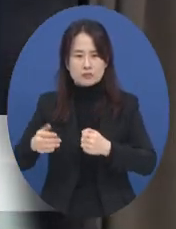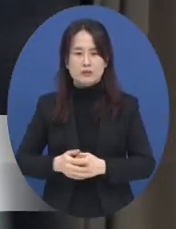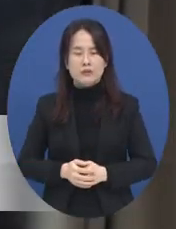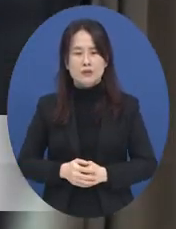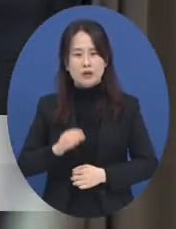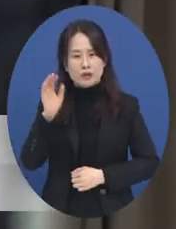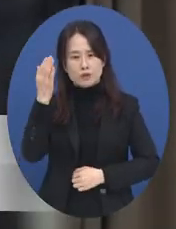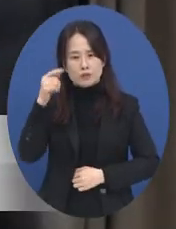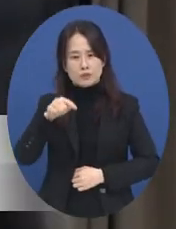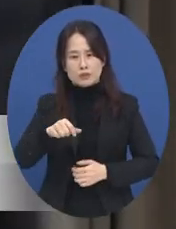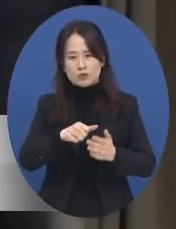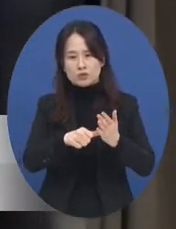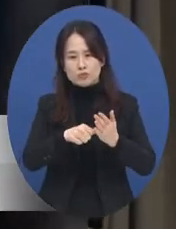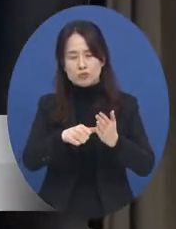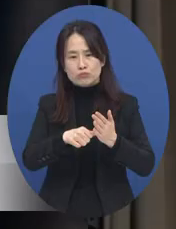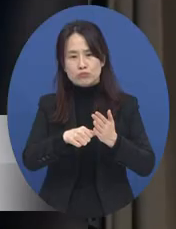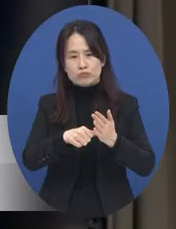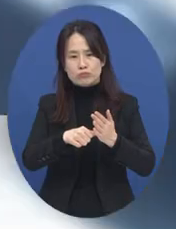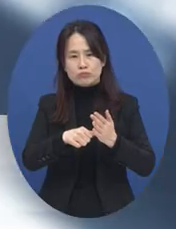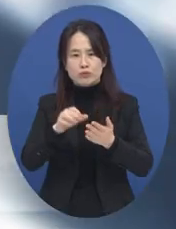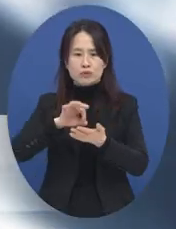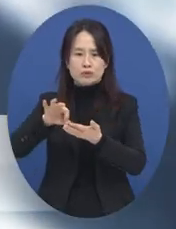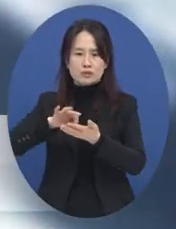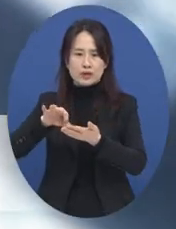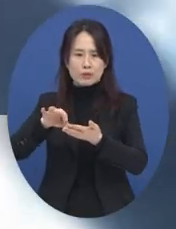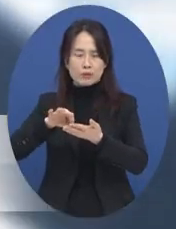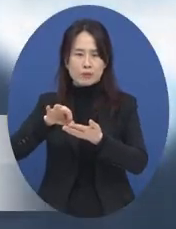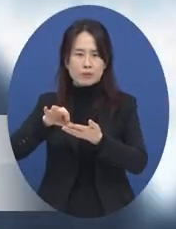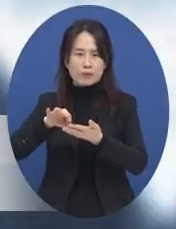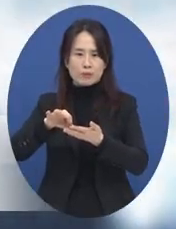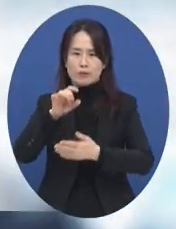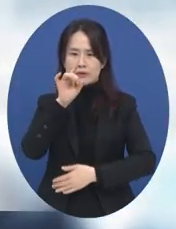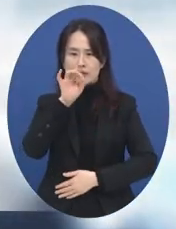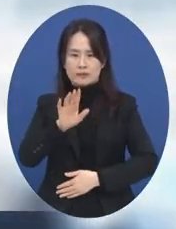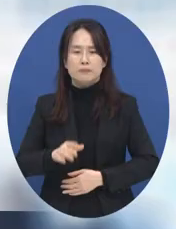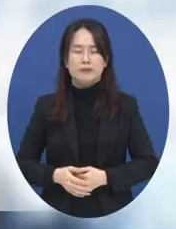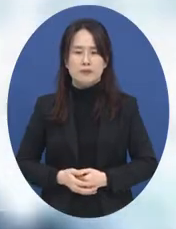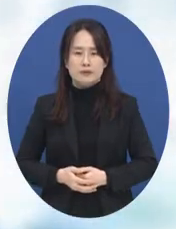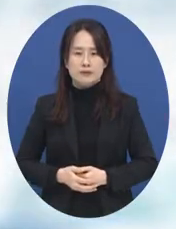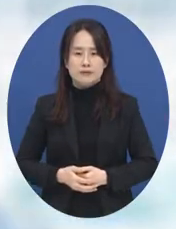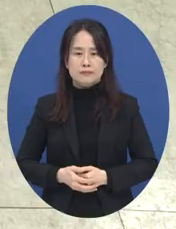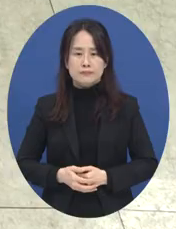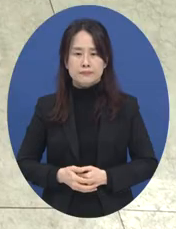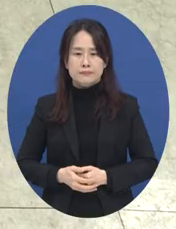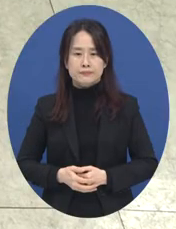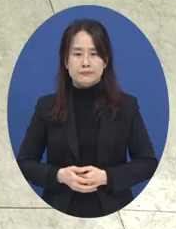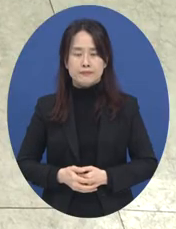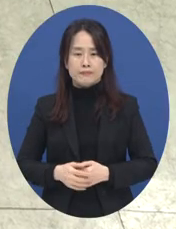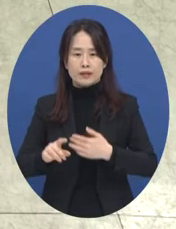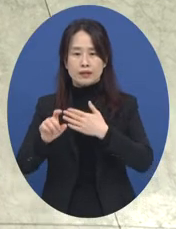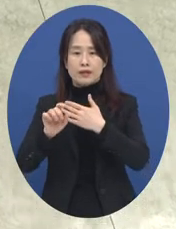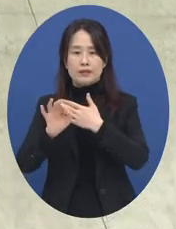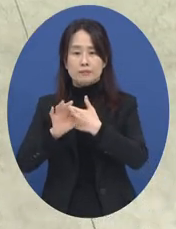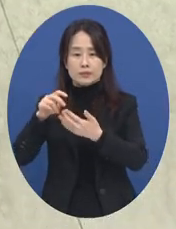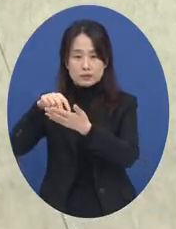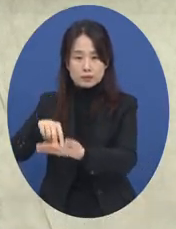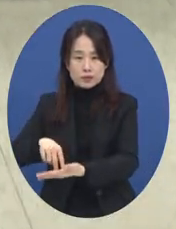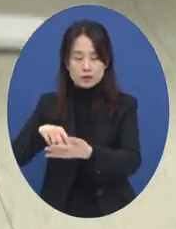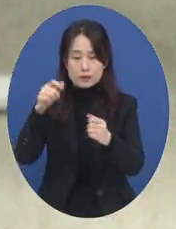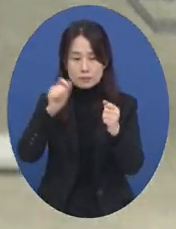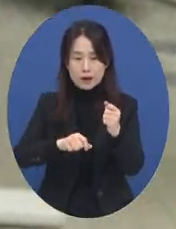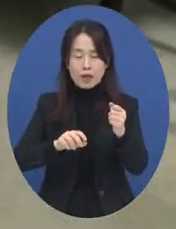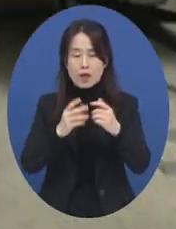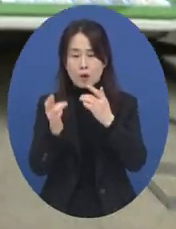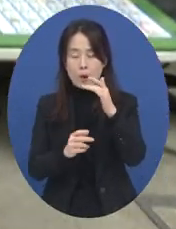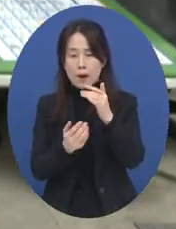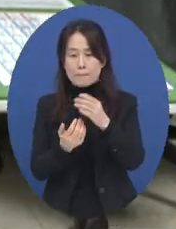한 구짜리잖아요. 앵커볼트가. 최근에는 이 제품을 쓰시면 안 돼요. 간이 왕관기와 지지대는